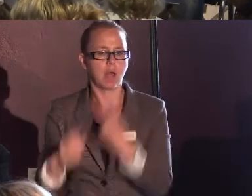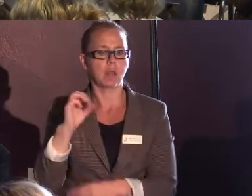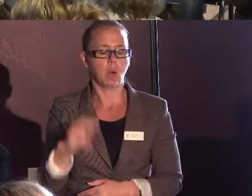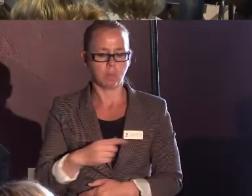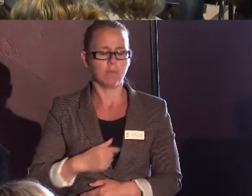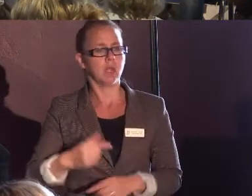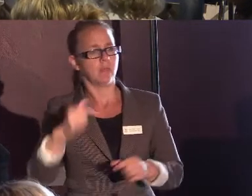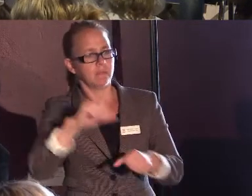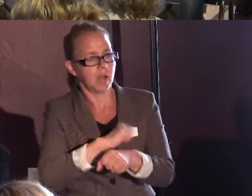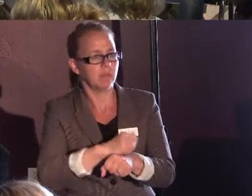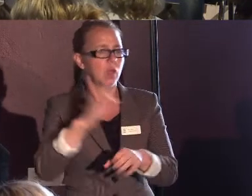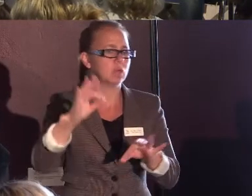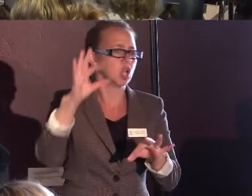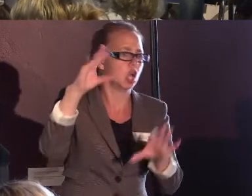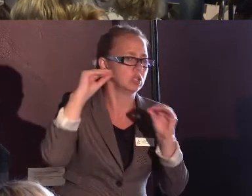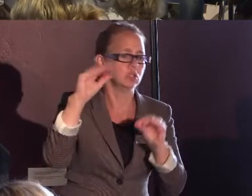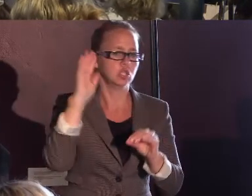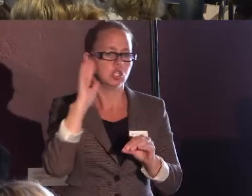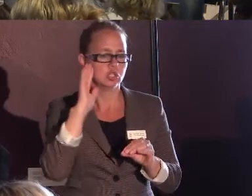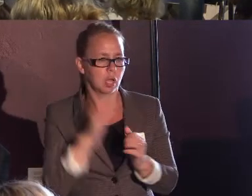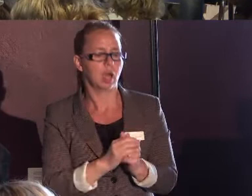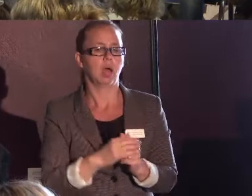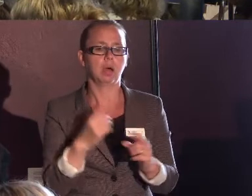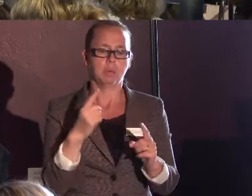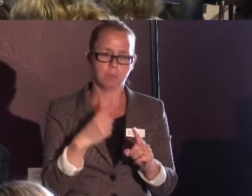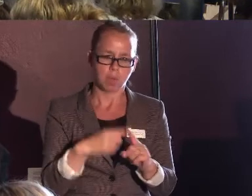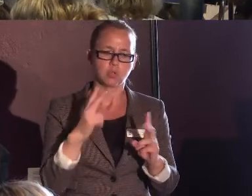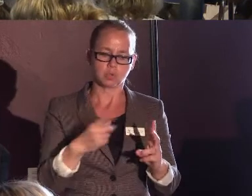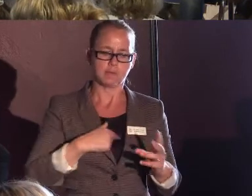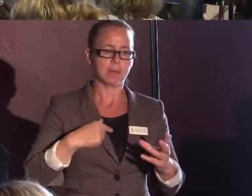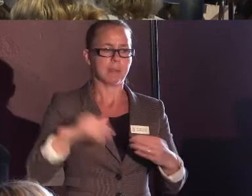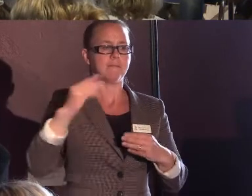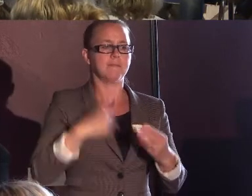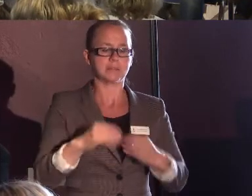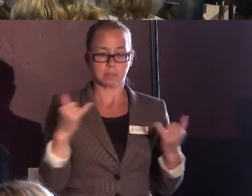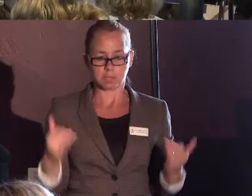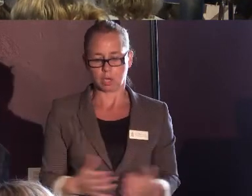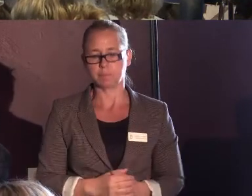lyhördhet i organisationen och vi har också tränat oss på att behöva vara mer flexibla.